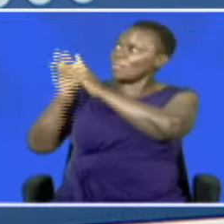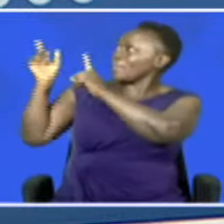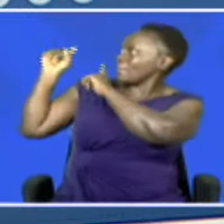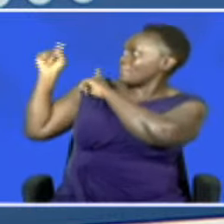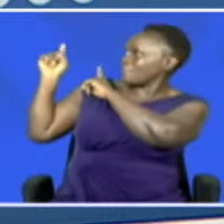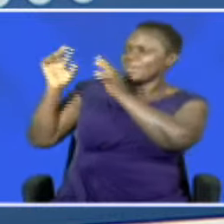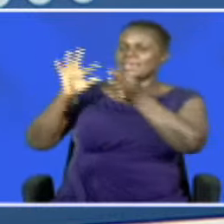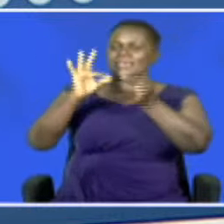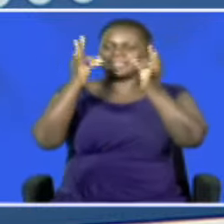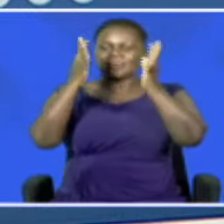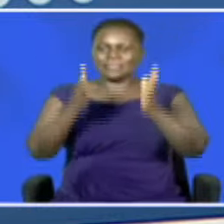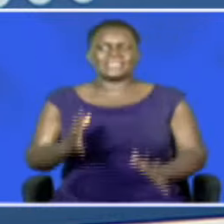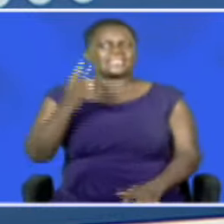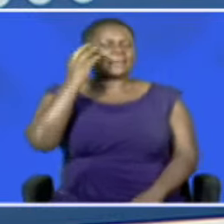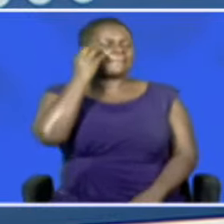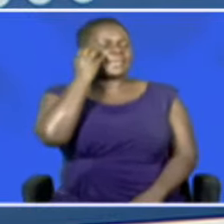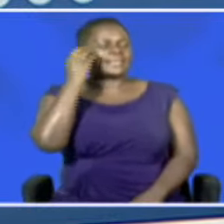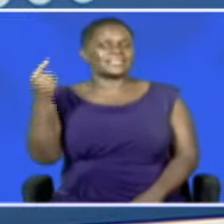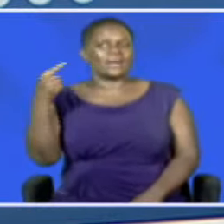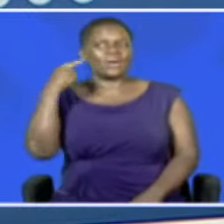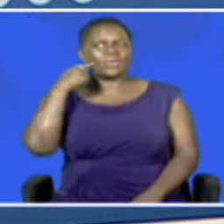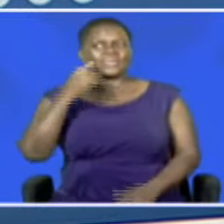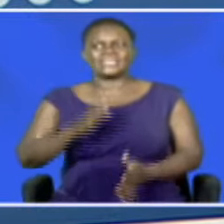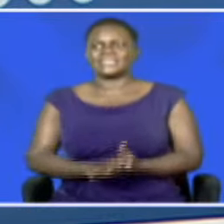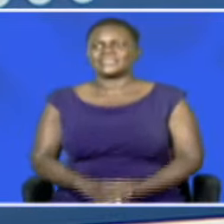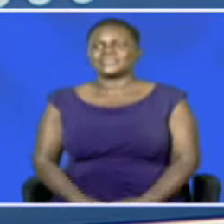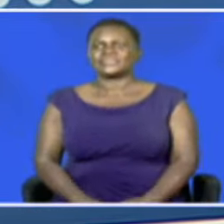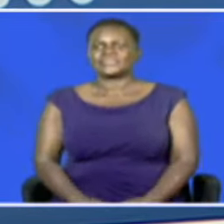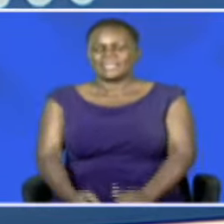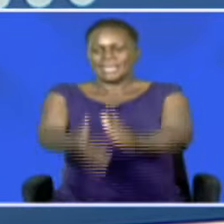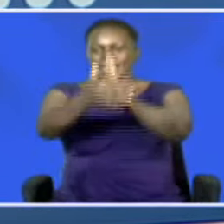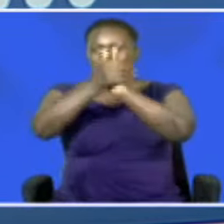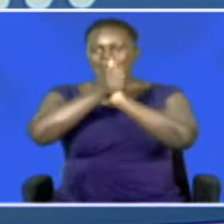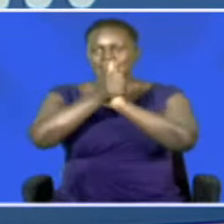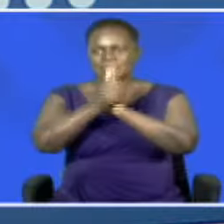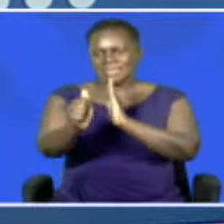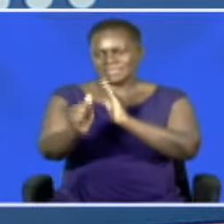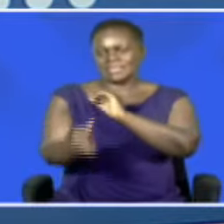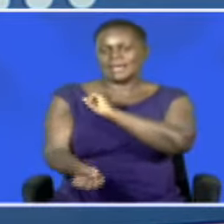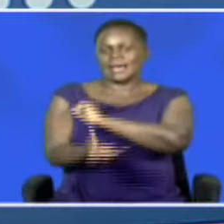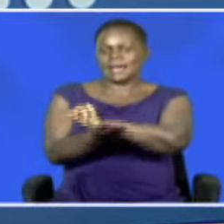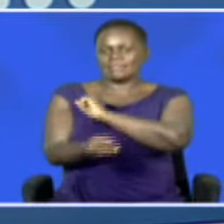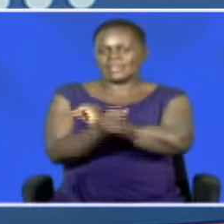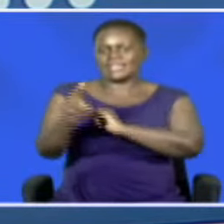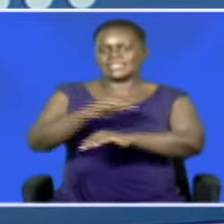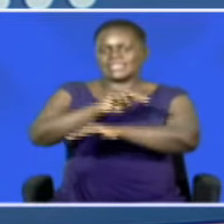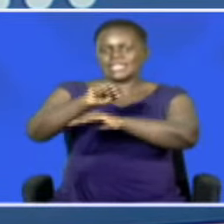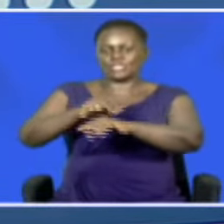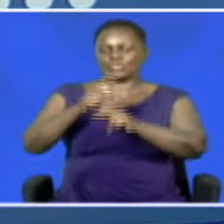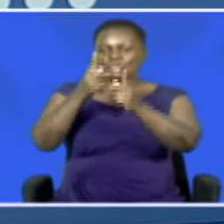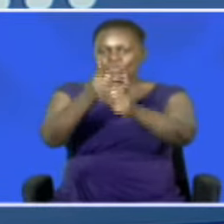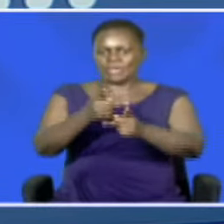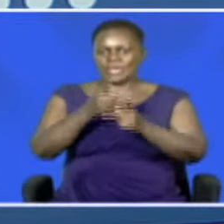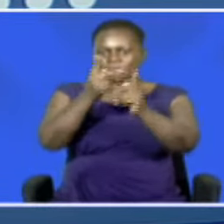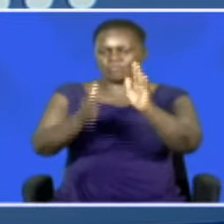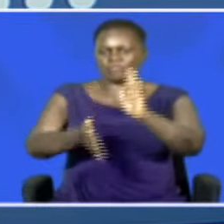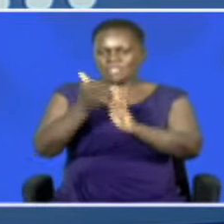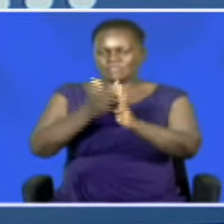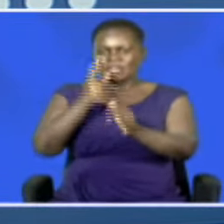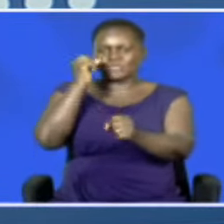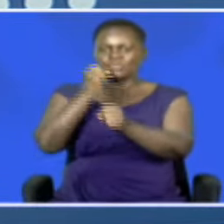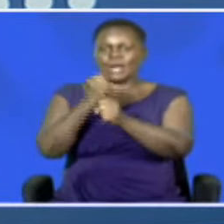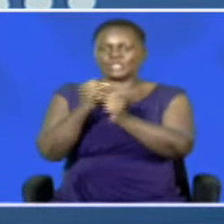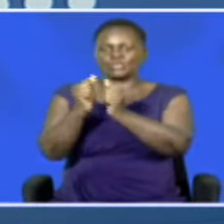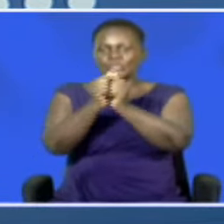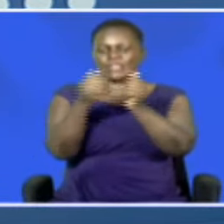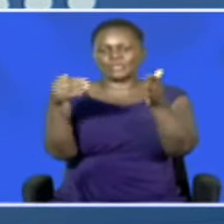Manuel Shara ni Meresha OET. Wataalamu wanashauri mataifa kuchukua hatua za haraka na kushirikiana